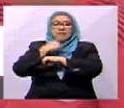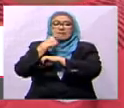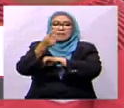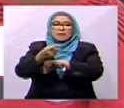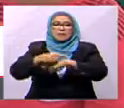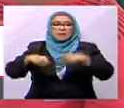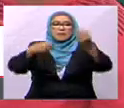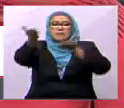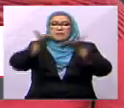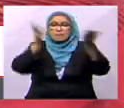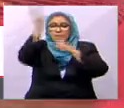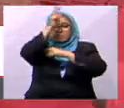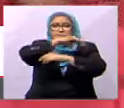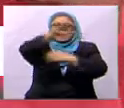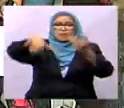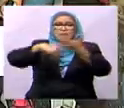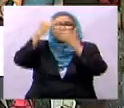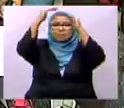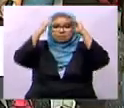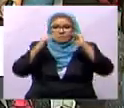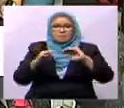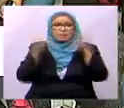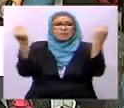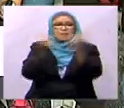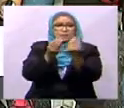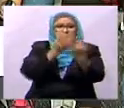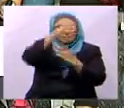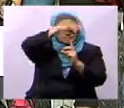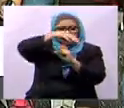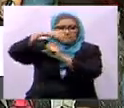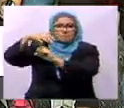lapisan masyarakat menerusi gerai pameran oleh agensi-agensi kerajaan.